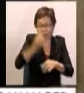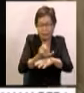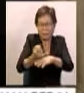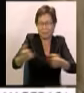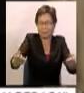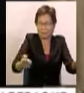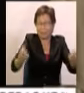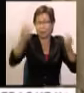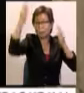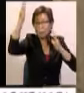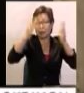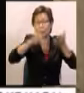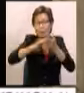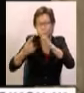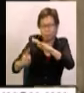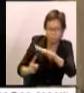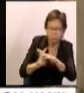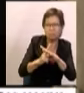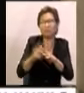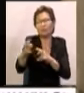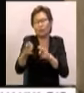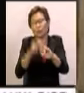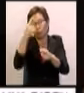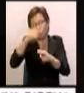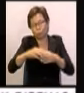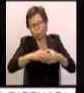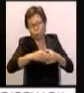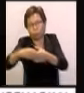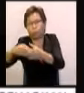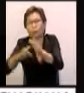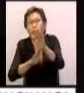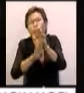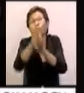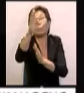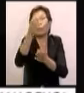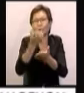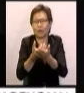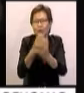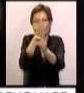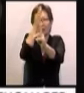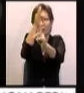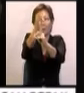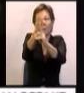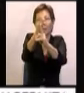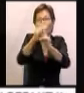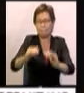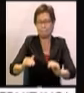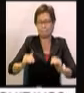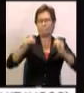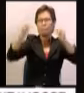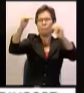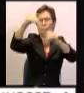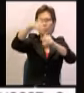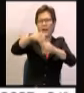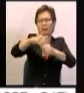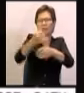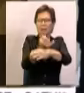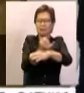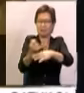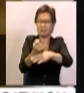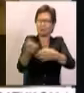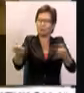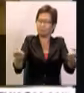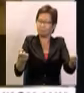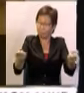Malaysia yang menjadi pencetus kepada usaha untuk memacu pertumbuhan ekonomi ke aras lebih tinggi dalam sektor